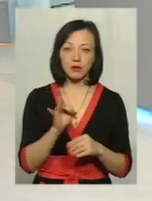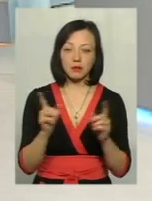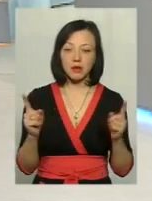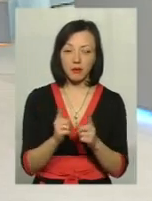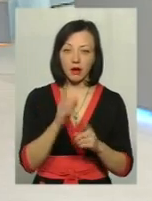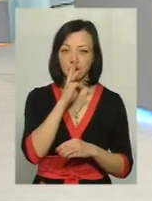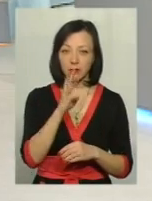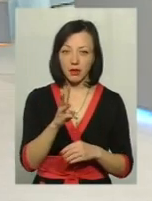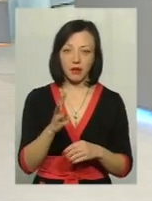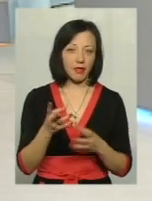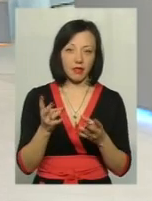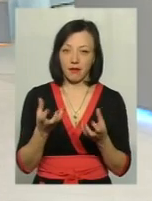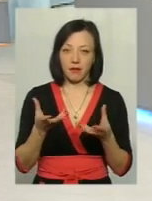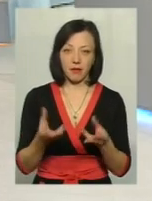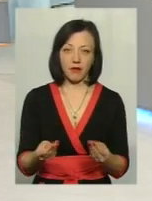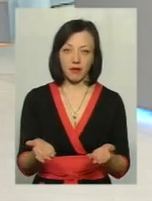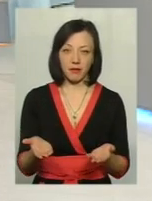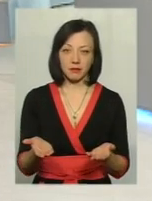мінімальної заробітної плати не впливає.